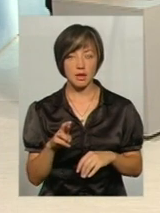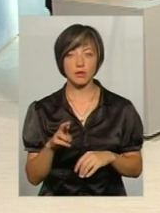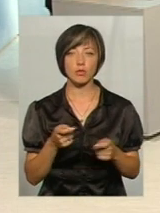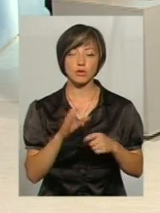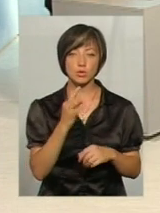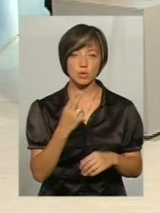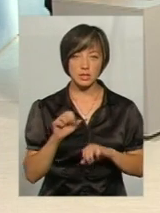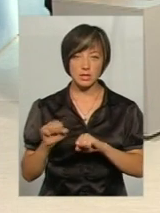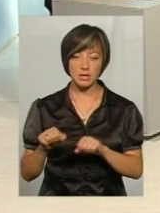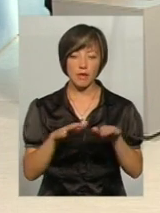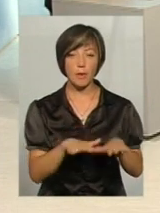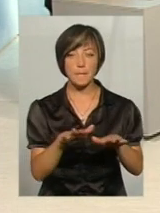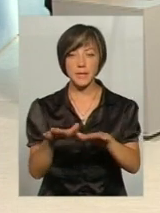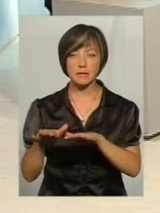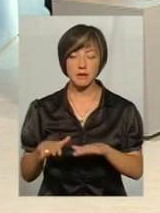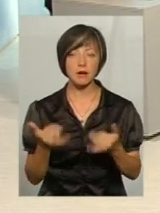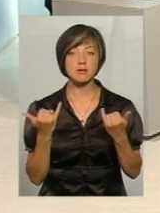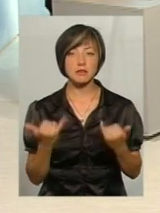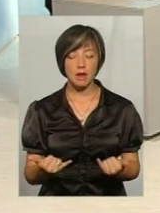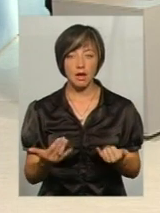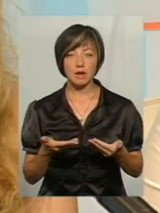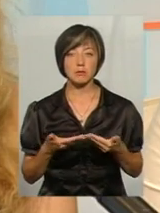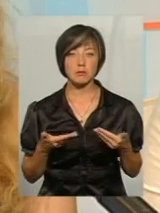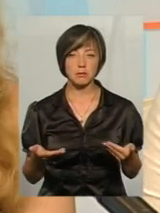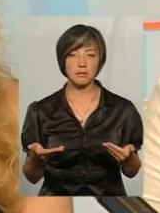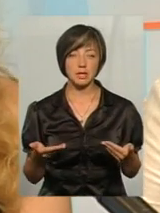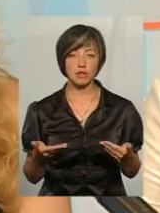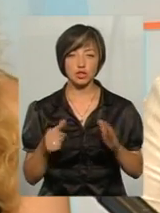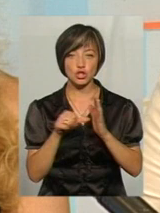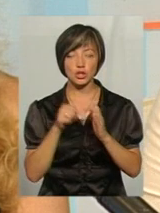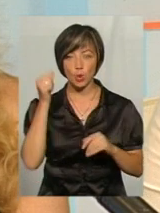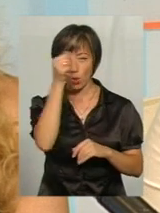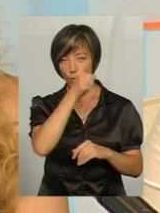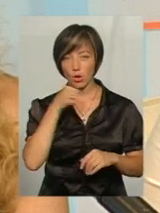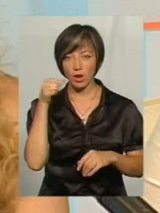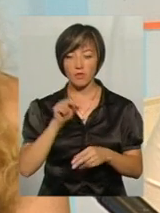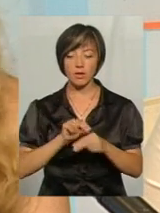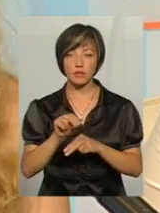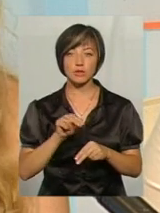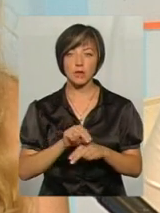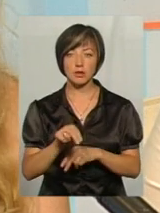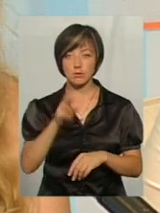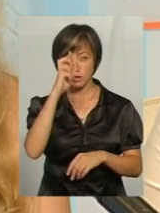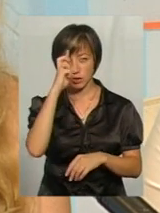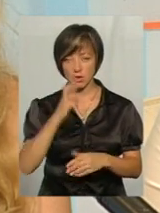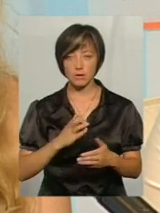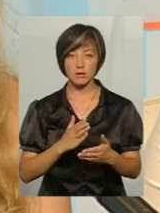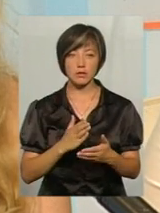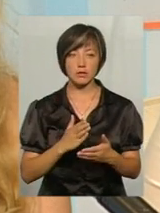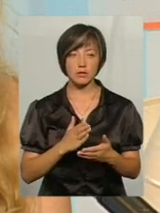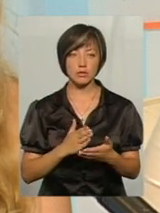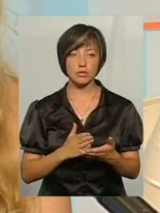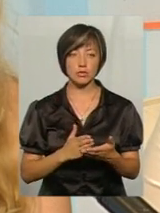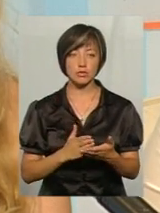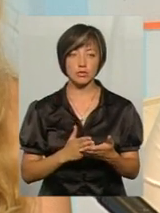управління соцзахисту на місцях. Зараз ми вже 6 років ведемо навчання, проводимо державних служб в цьому напрямку,